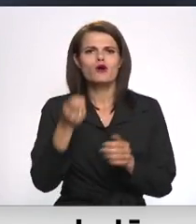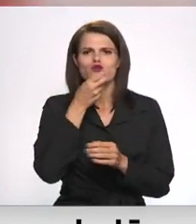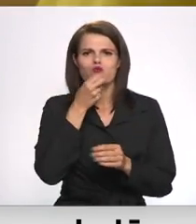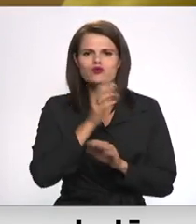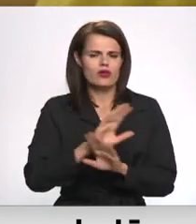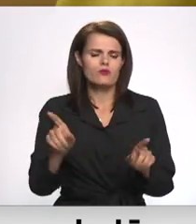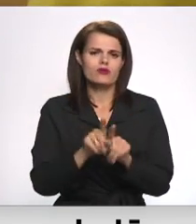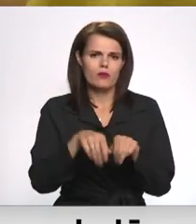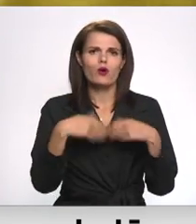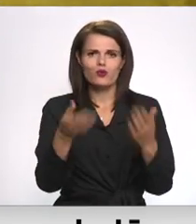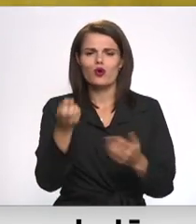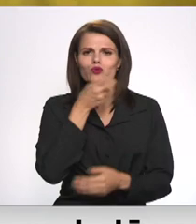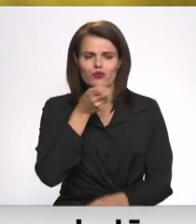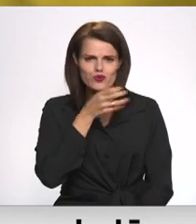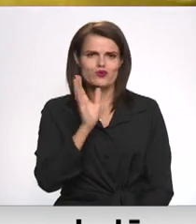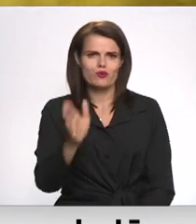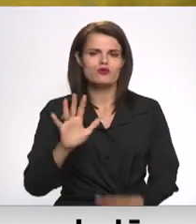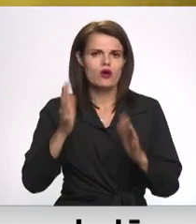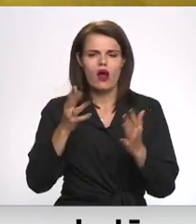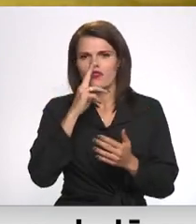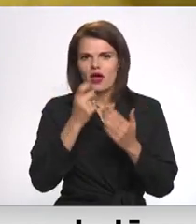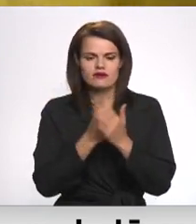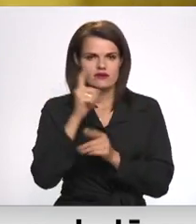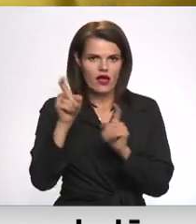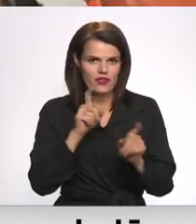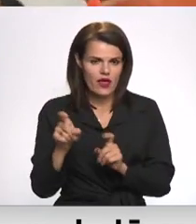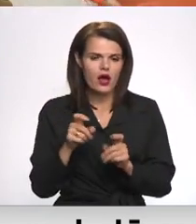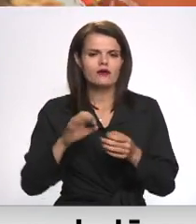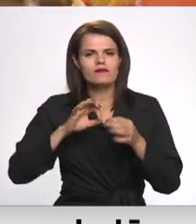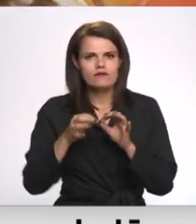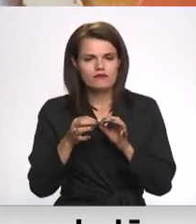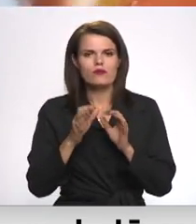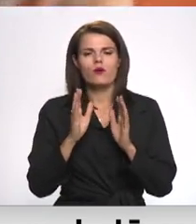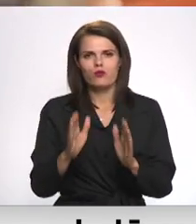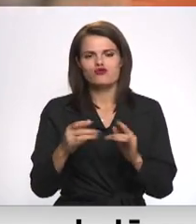pusdienām nepalikšot, tā soli iesaistītās puses. Plašāk situācijas skaidrojumu skatieties šovakar Panorāmā.